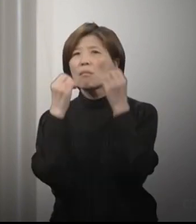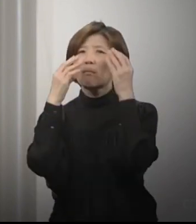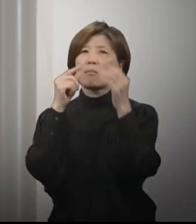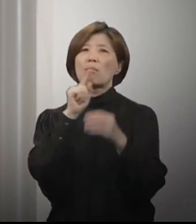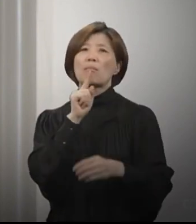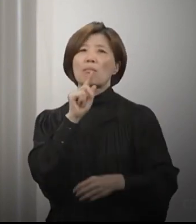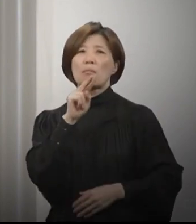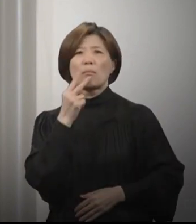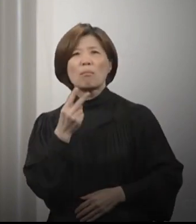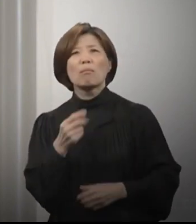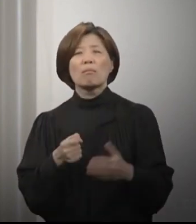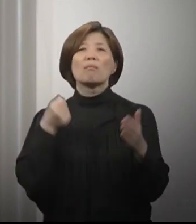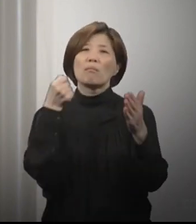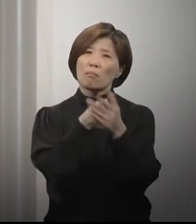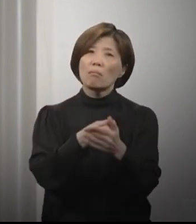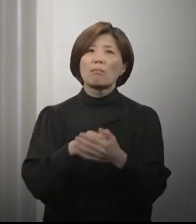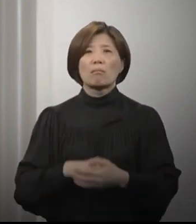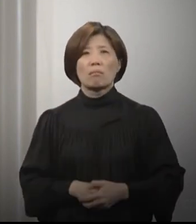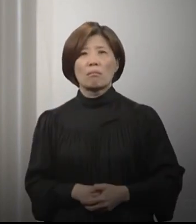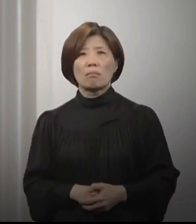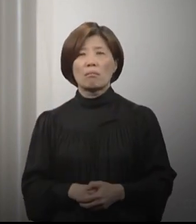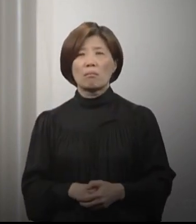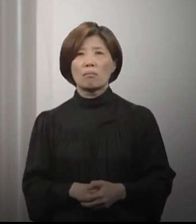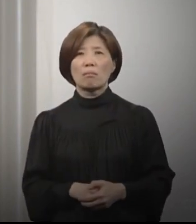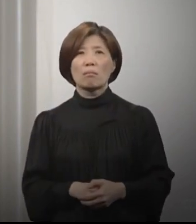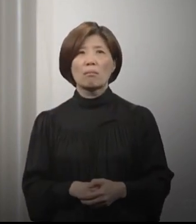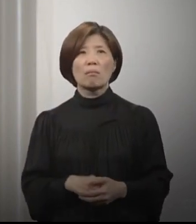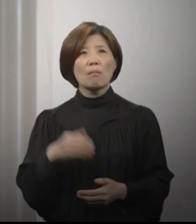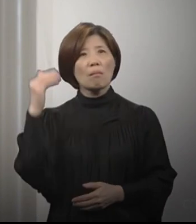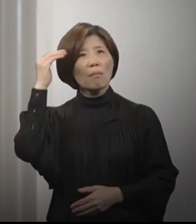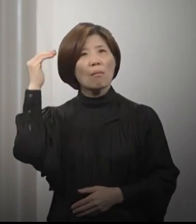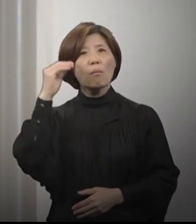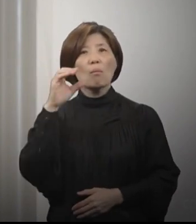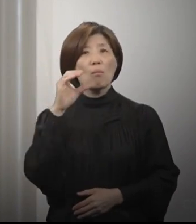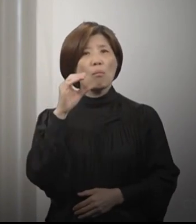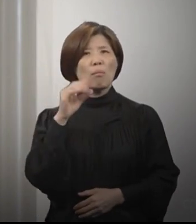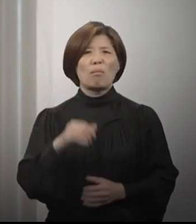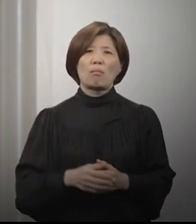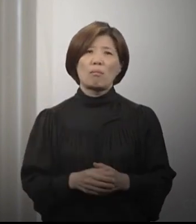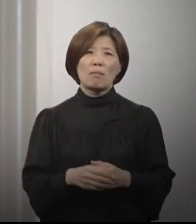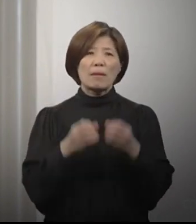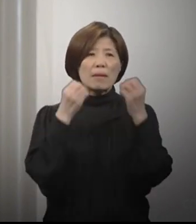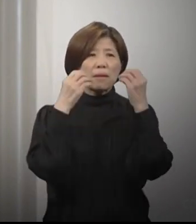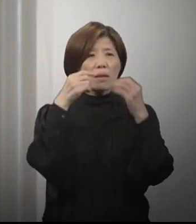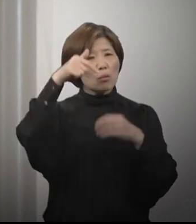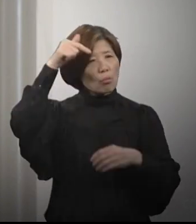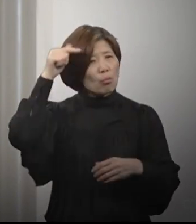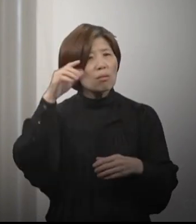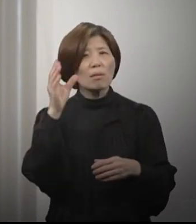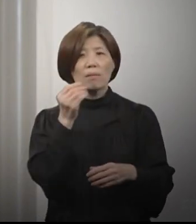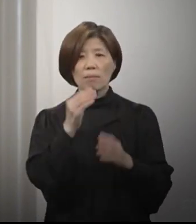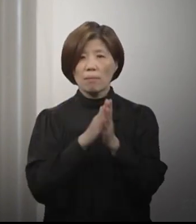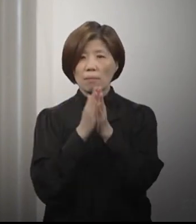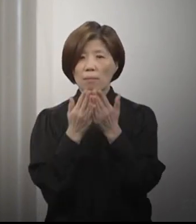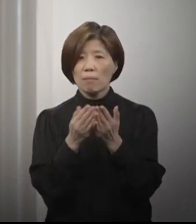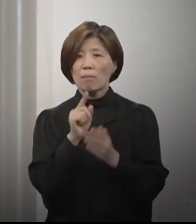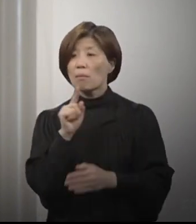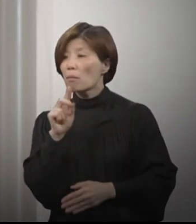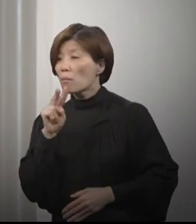있었습니다. 그에 따라 한국교회 역사상 처음으로 신구약 성서 번역본을